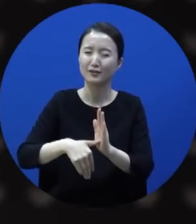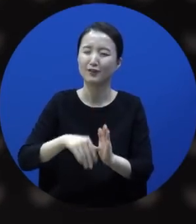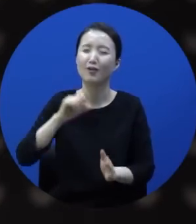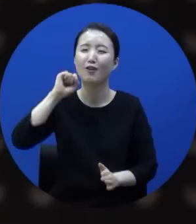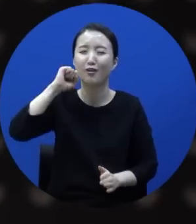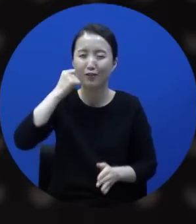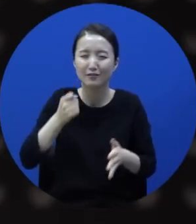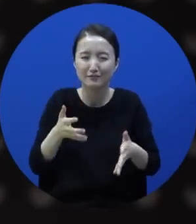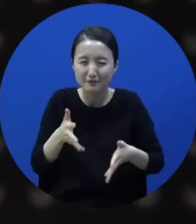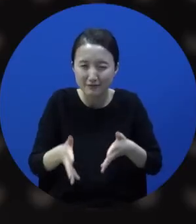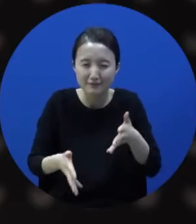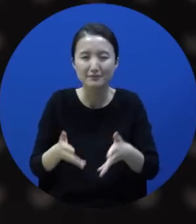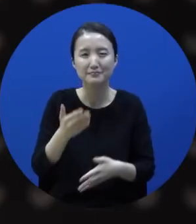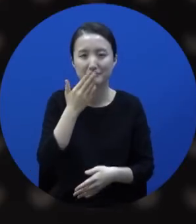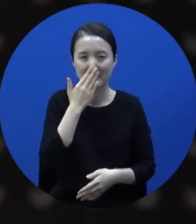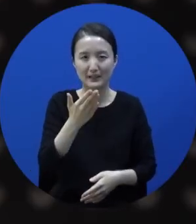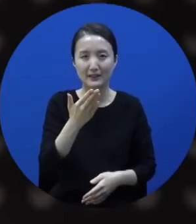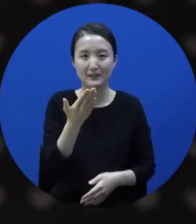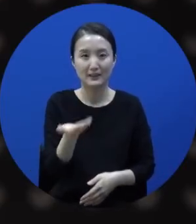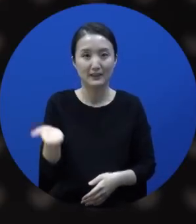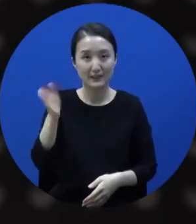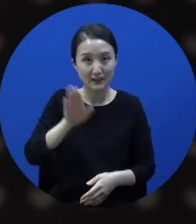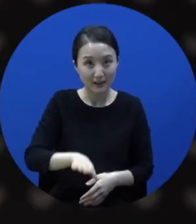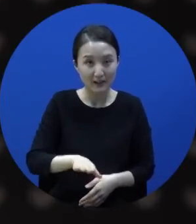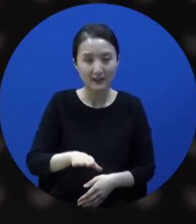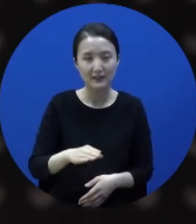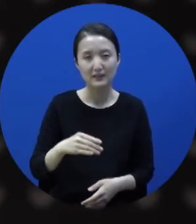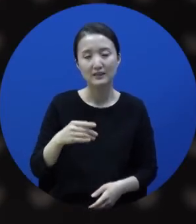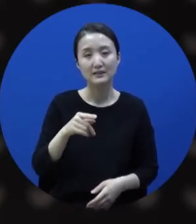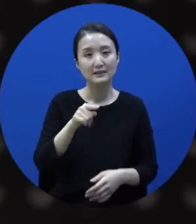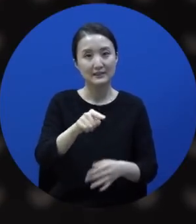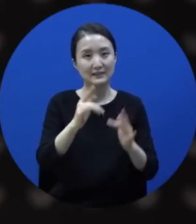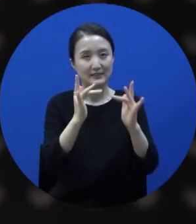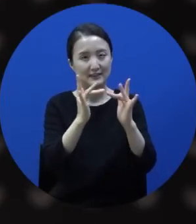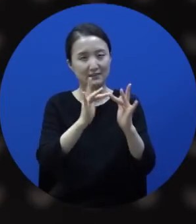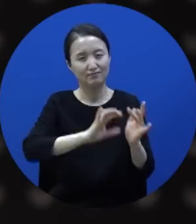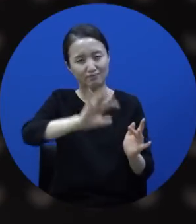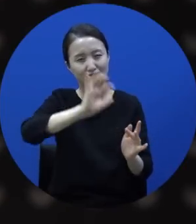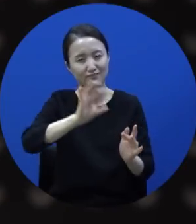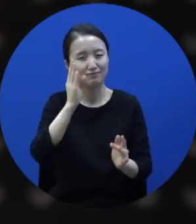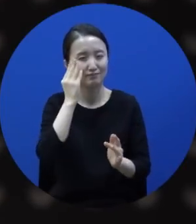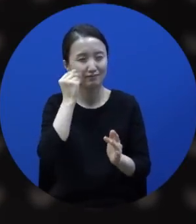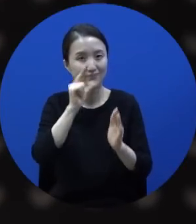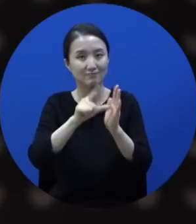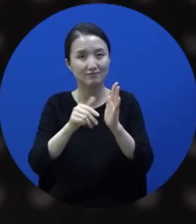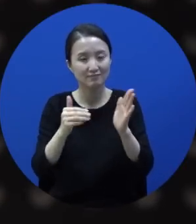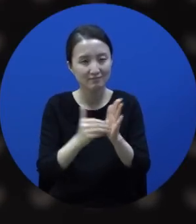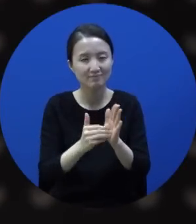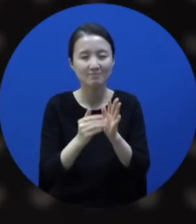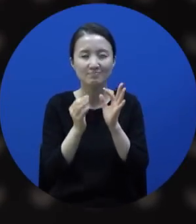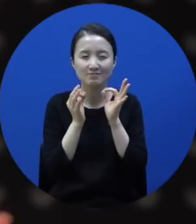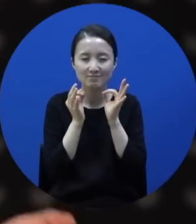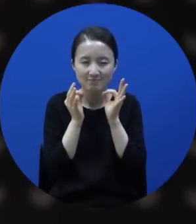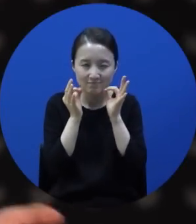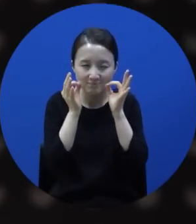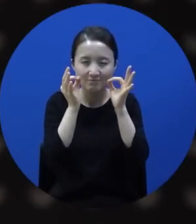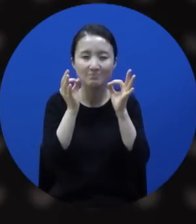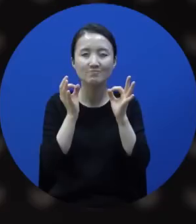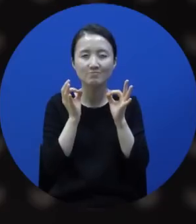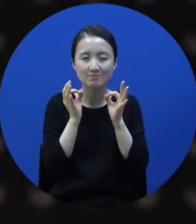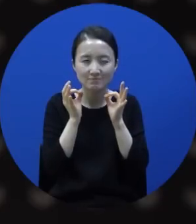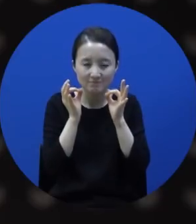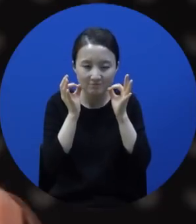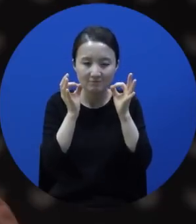거예요. 언제까지? 그 채널이 익숙해질 때까지. 그래서 시간과 공을 들여서